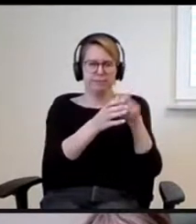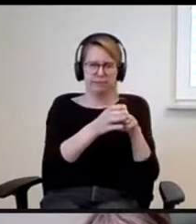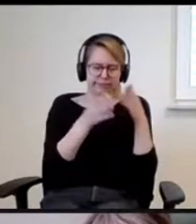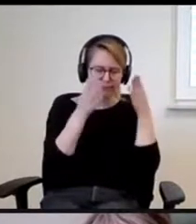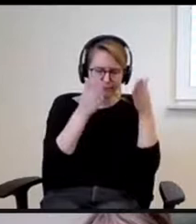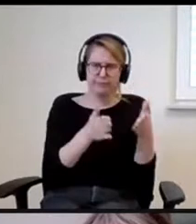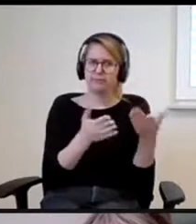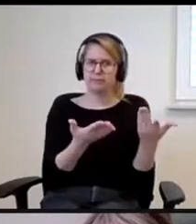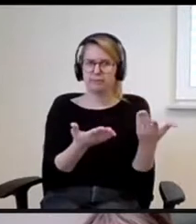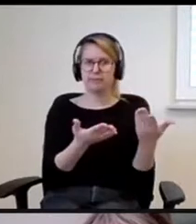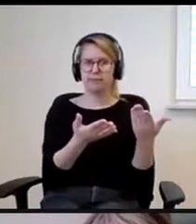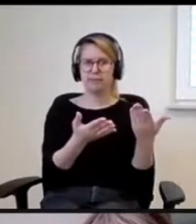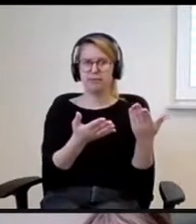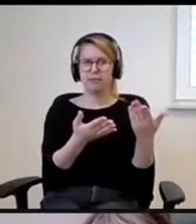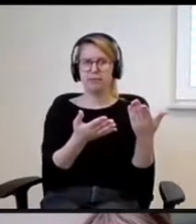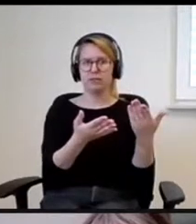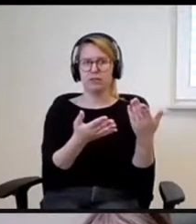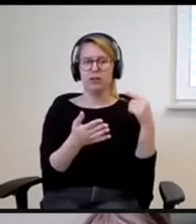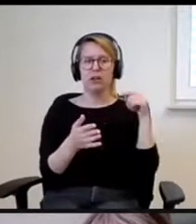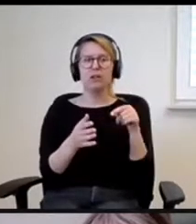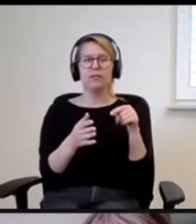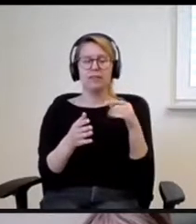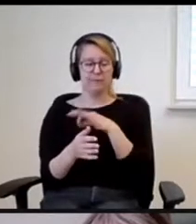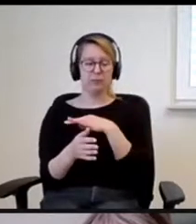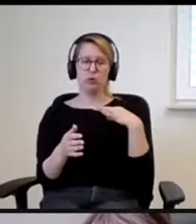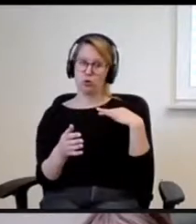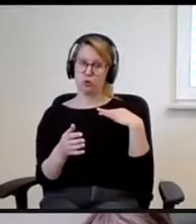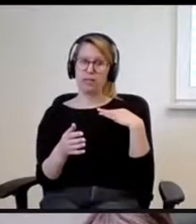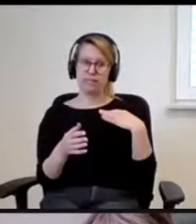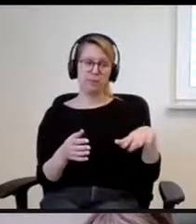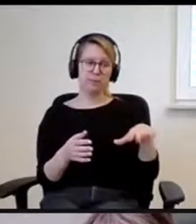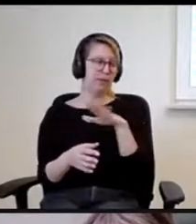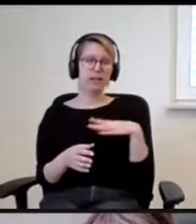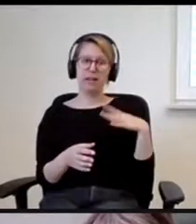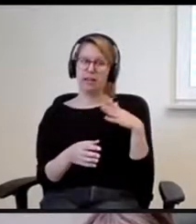bien sûr, aussi, les questions pour les personnes